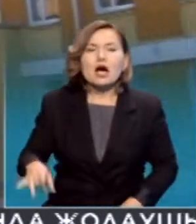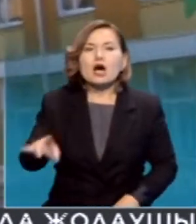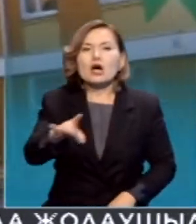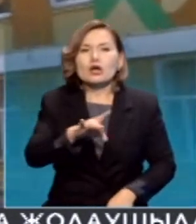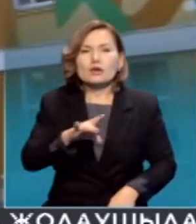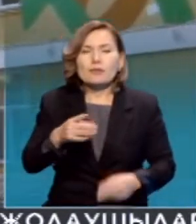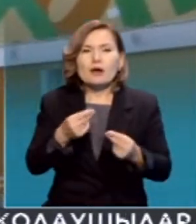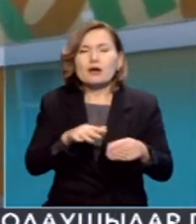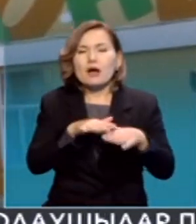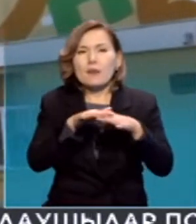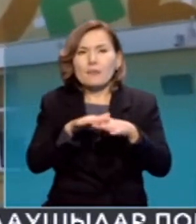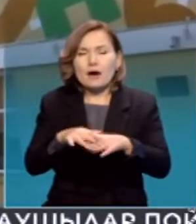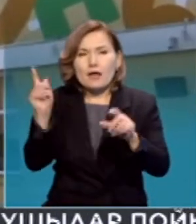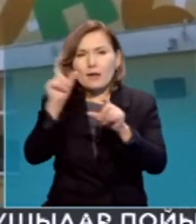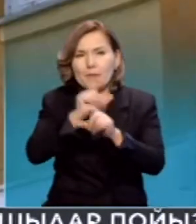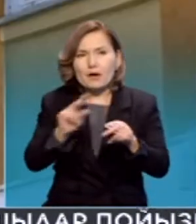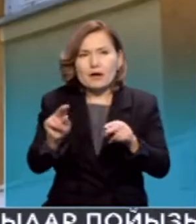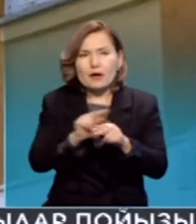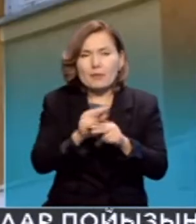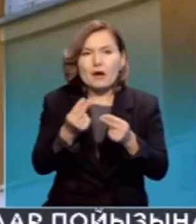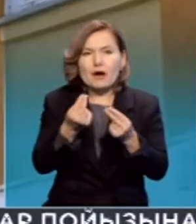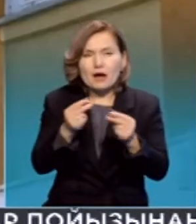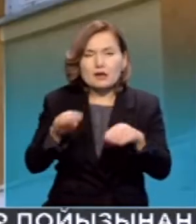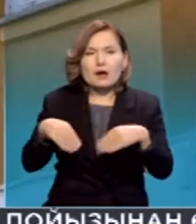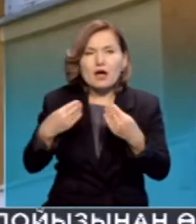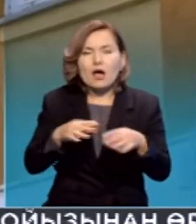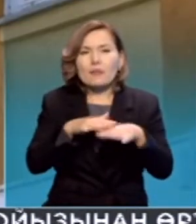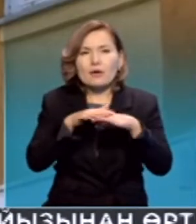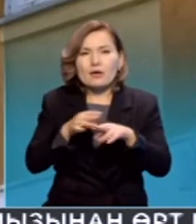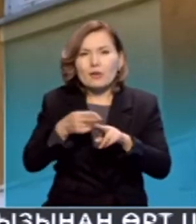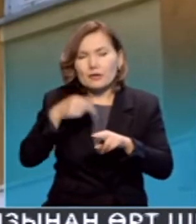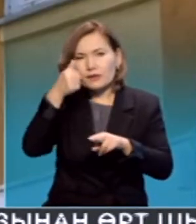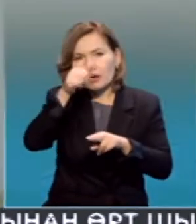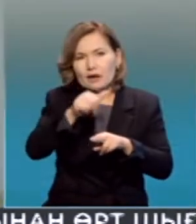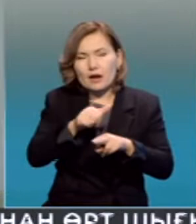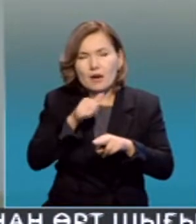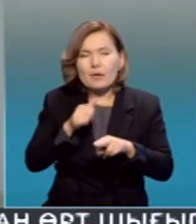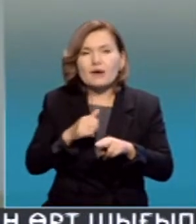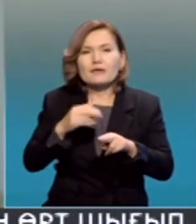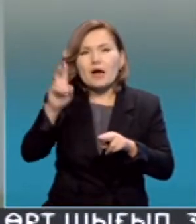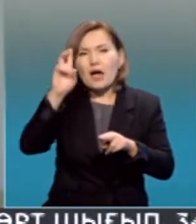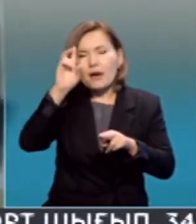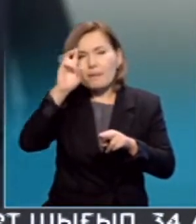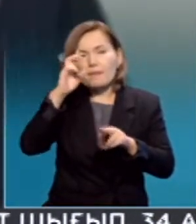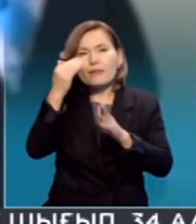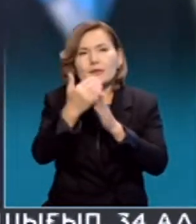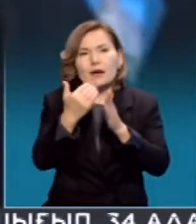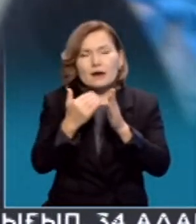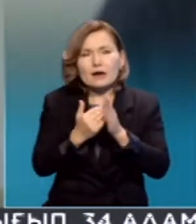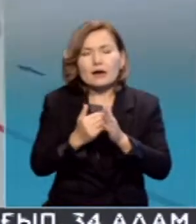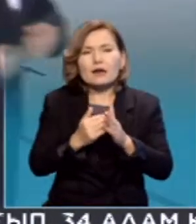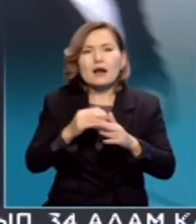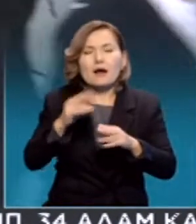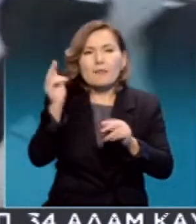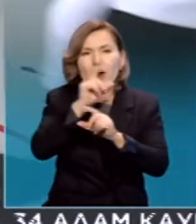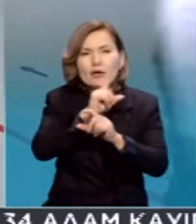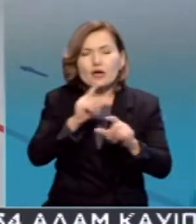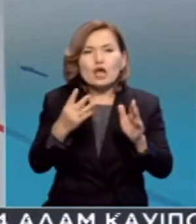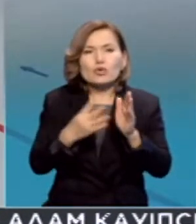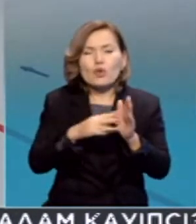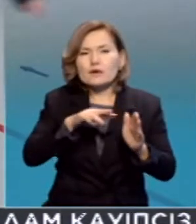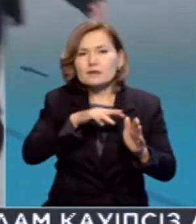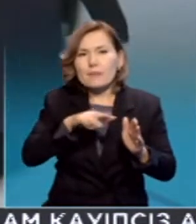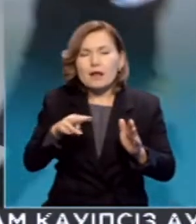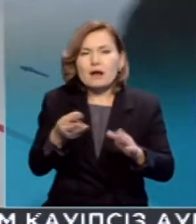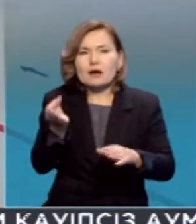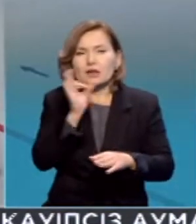Республикалық бюджеттен аймақ мектептерін жөндеуге қаржы беріліп жатыр. Биылдың өзінде заманауи мектеп бағдарламасы бойынша 9 миллиардтан астам қаржы игеріліп, 46